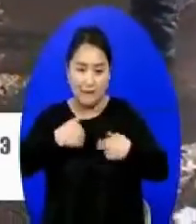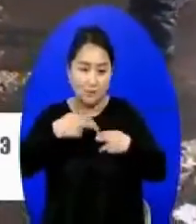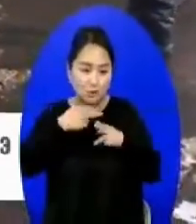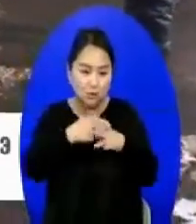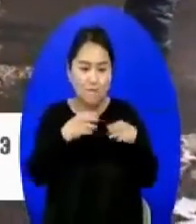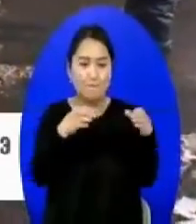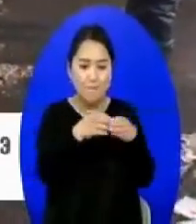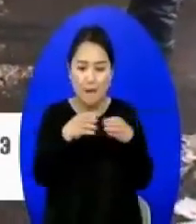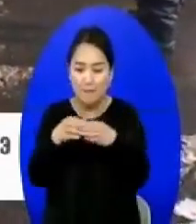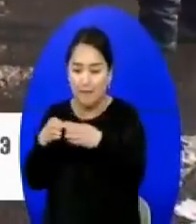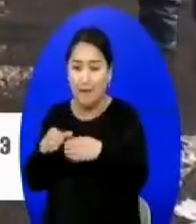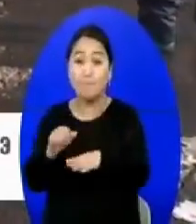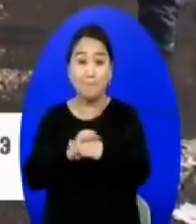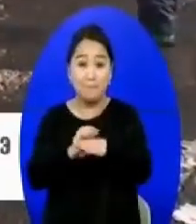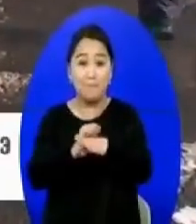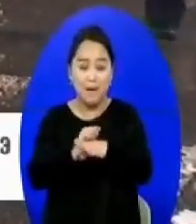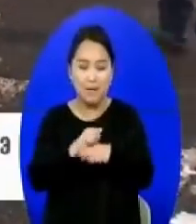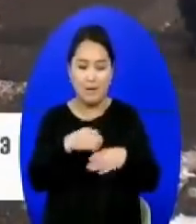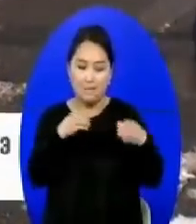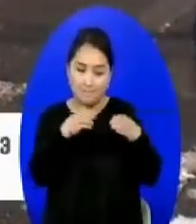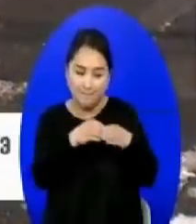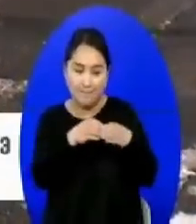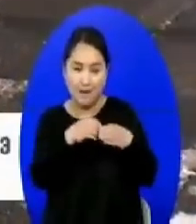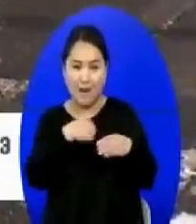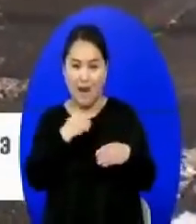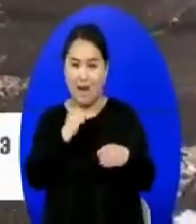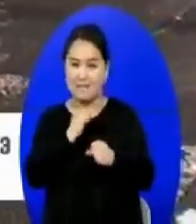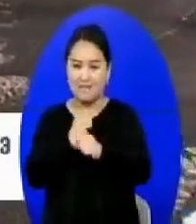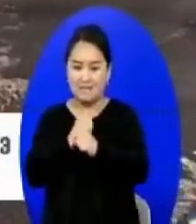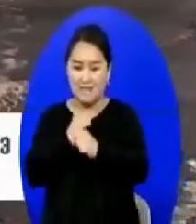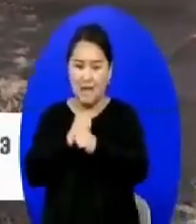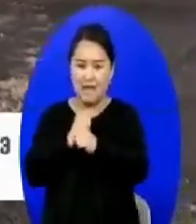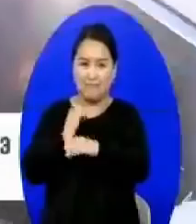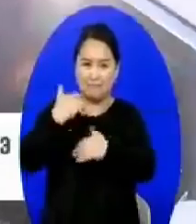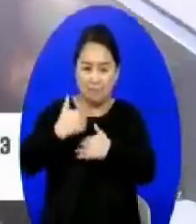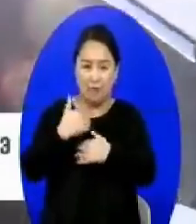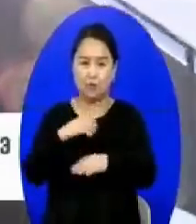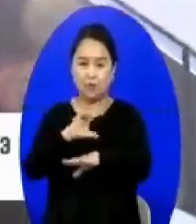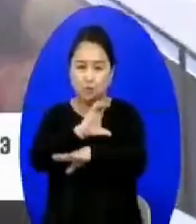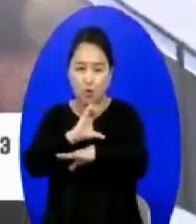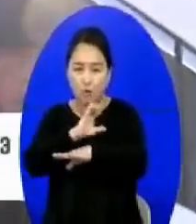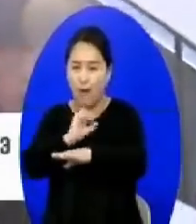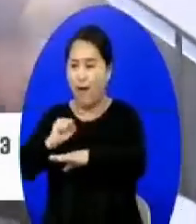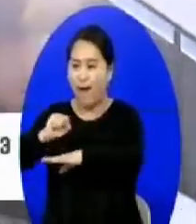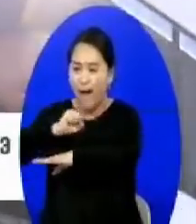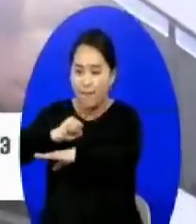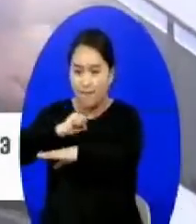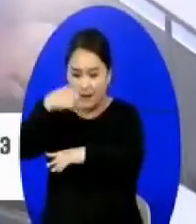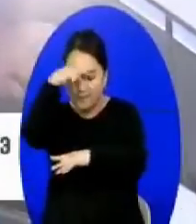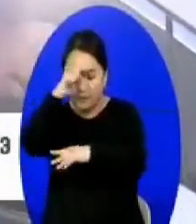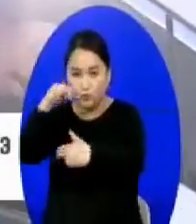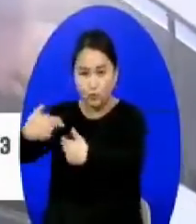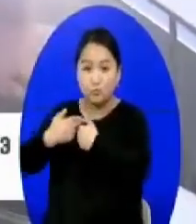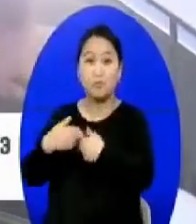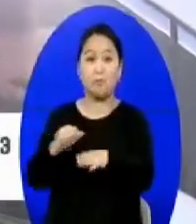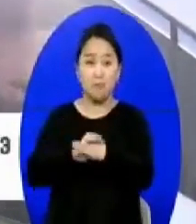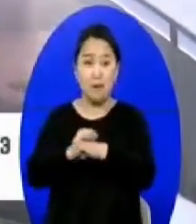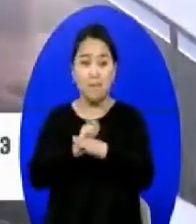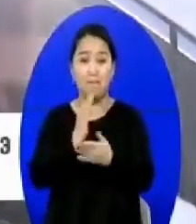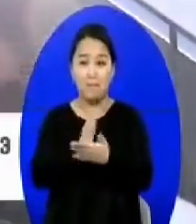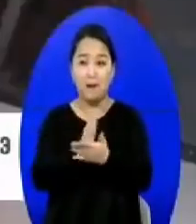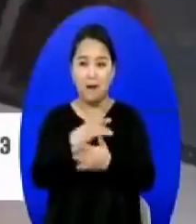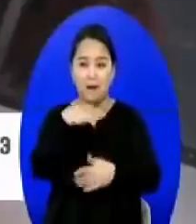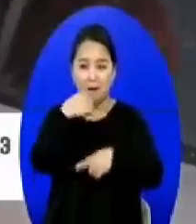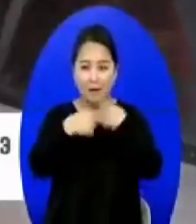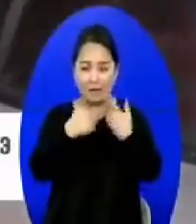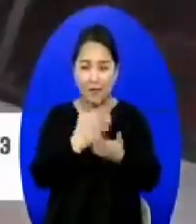байна. Бэлдсэн багуудад ачаалт нэмэгдүүл ойролцоох Сум аймгийн эмнэлгүүд туслахад бэлэн байна. Тухайлбал Сэлэнг аймагт ачаалт нэмэгдүүл Дархуул аймагт